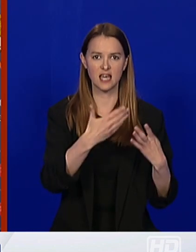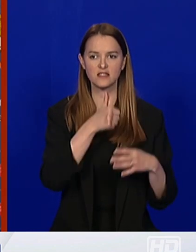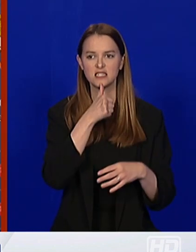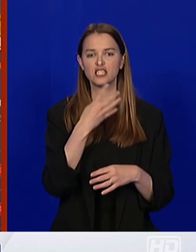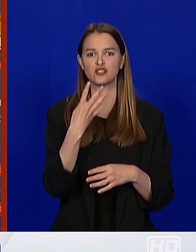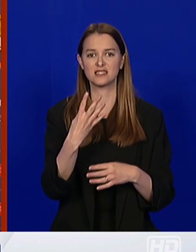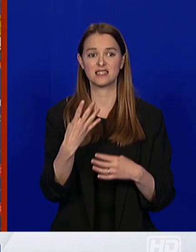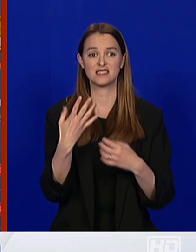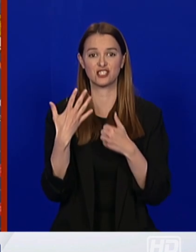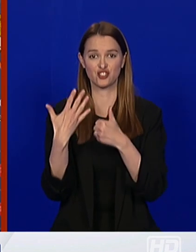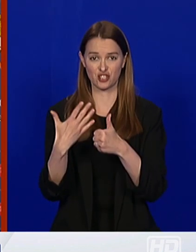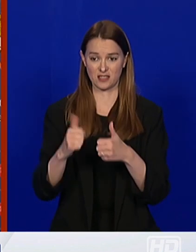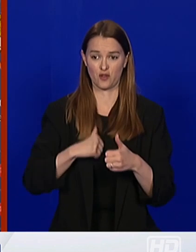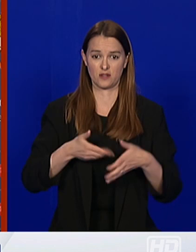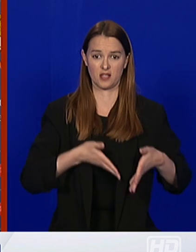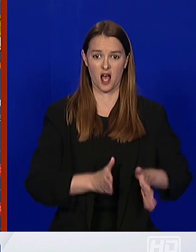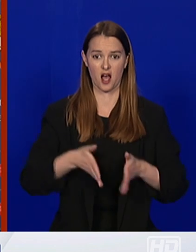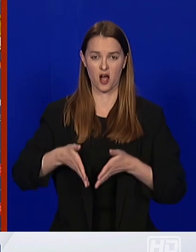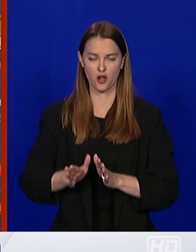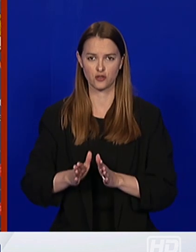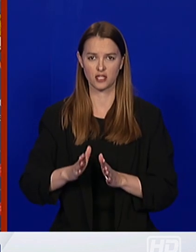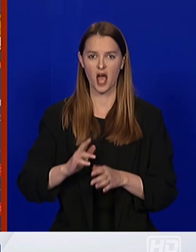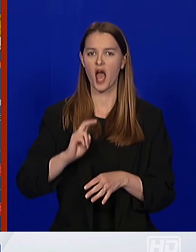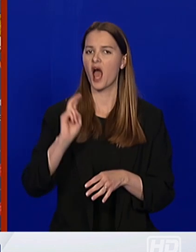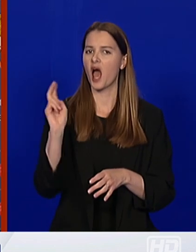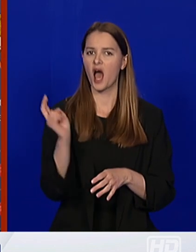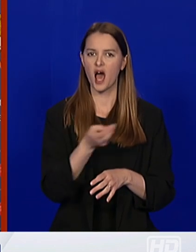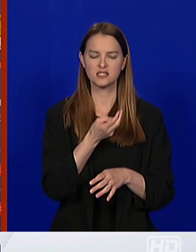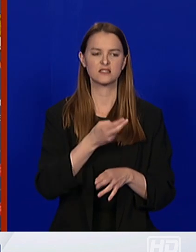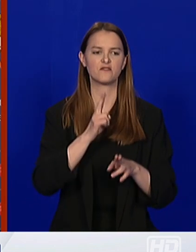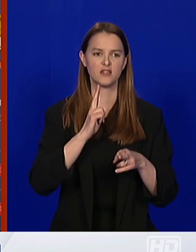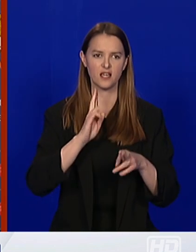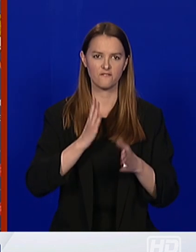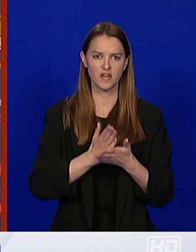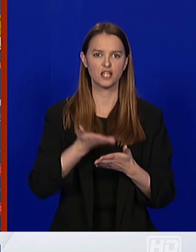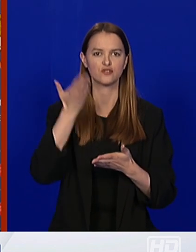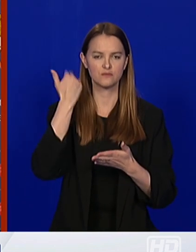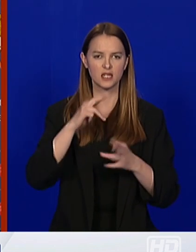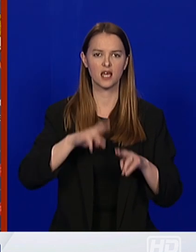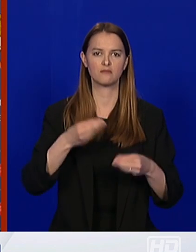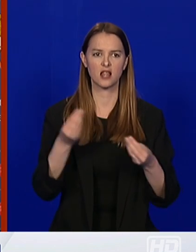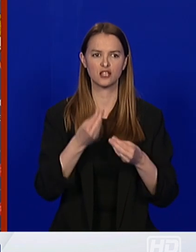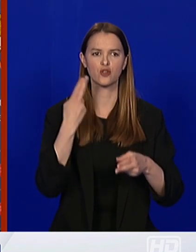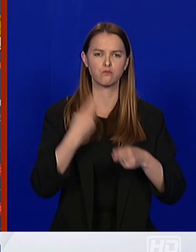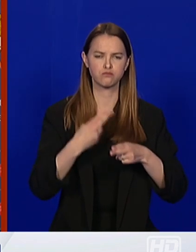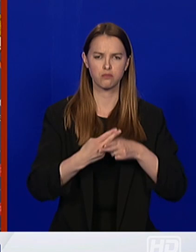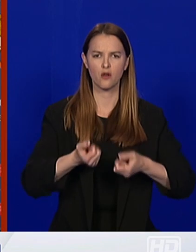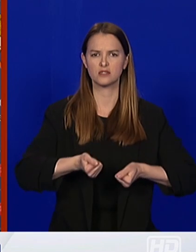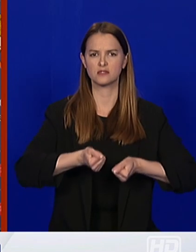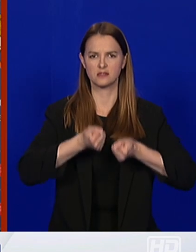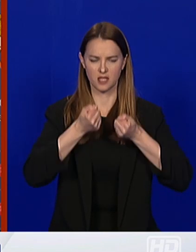46. godište. Svi bolesnici su imali kronične bolesti i kronična patološka